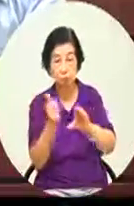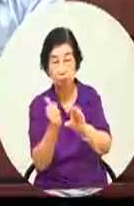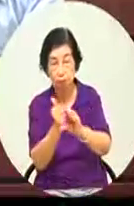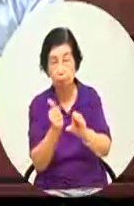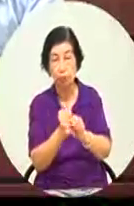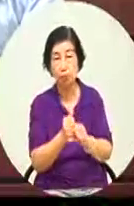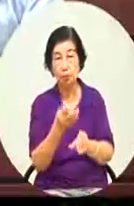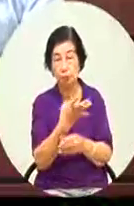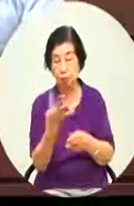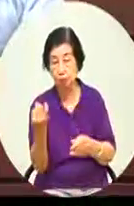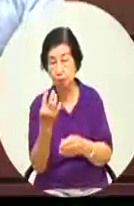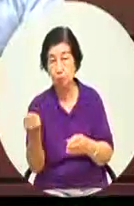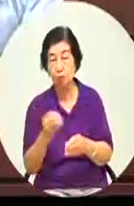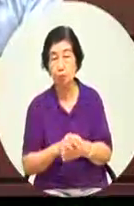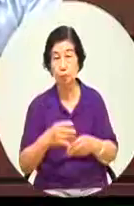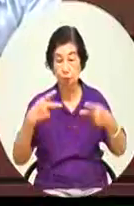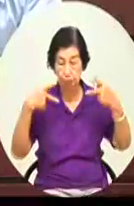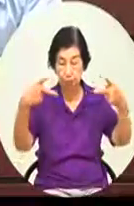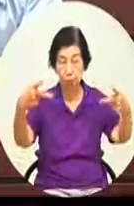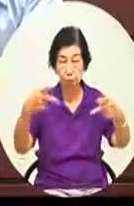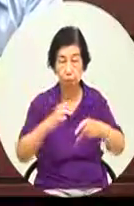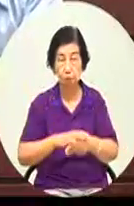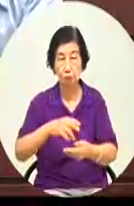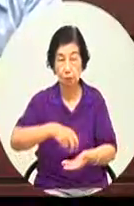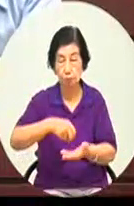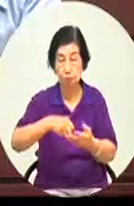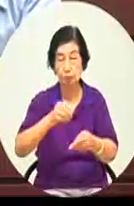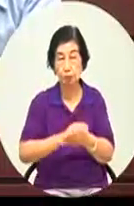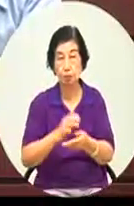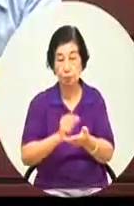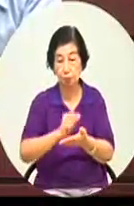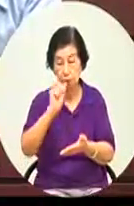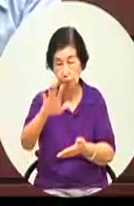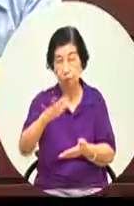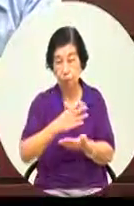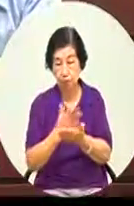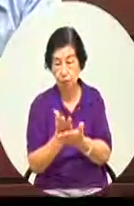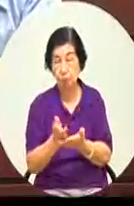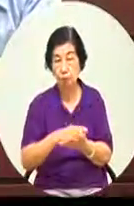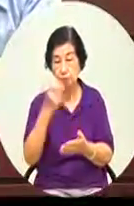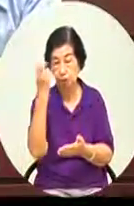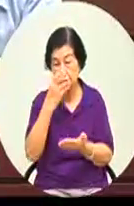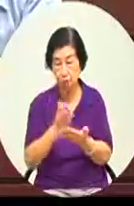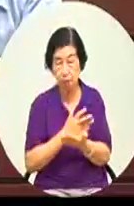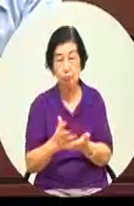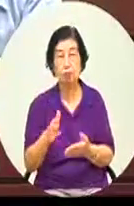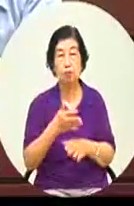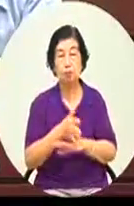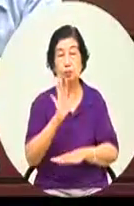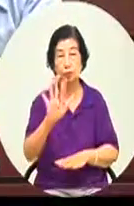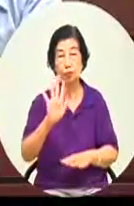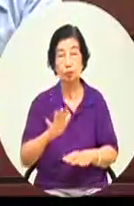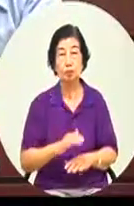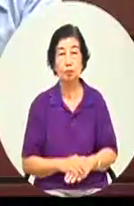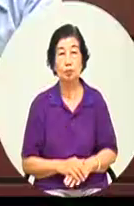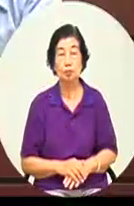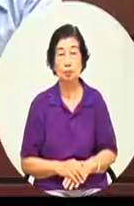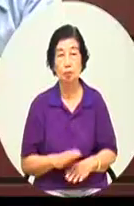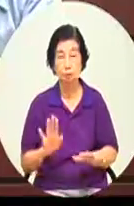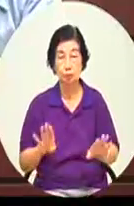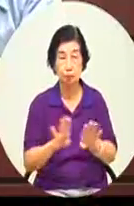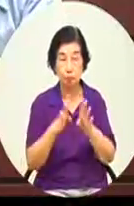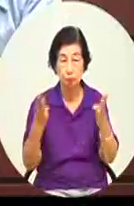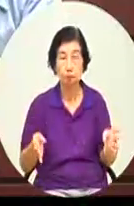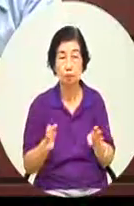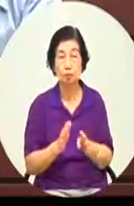这个应该在捷运局当时提供这样的一个报告书里面就会做这个评估。刚才议员所提到的是说，现在因为要开始进入施